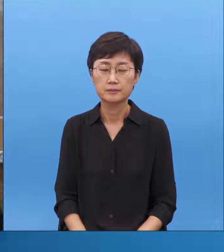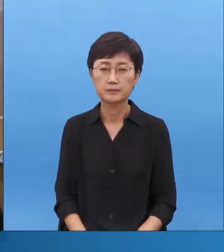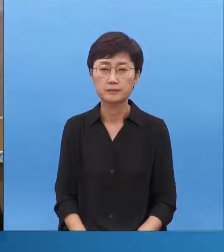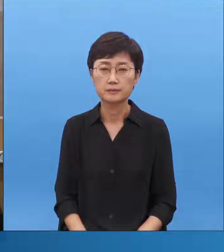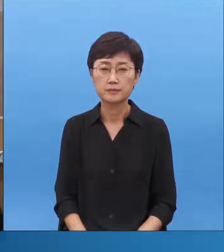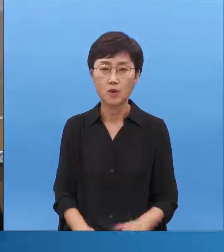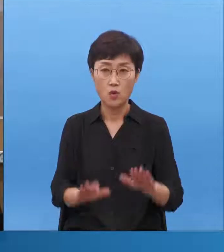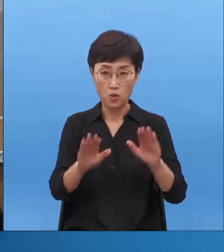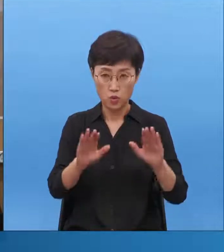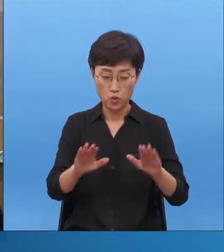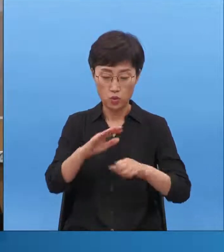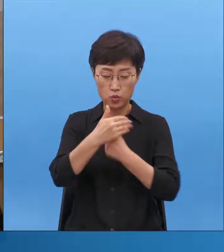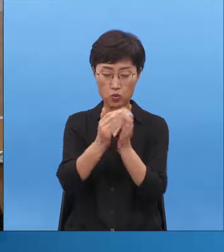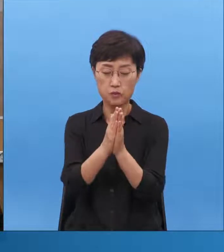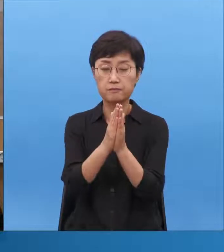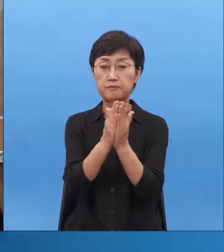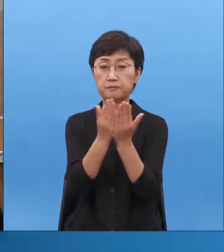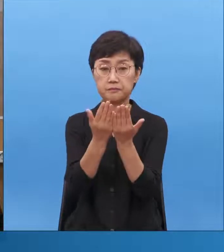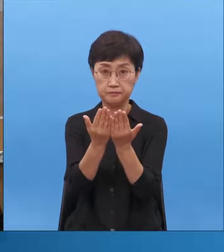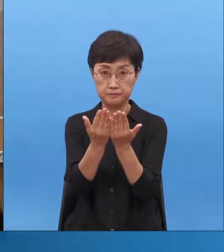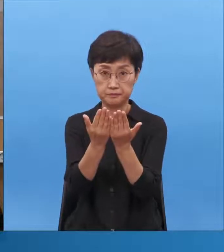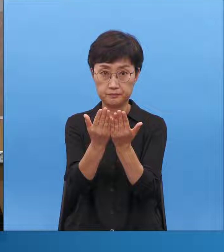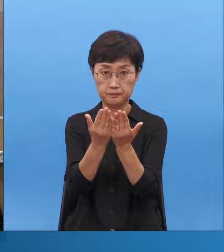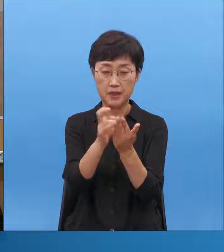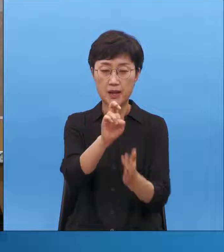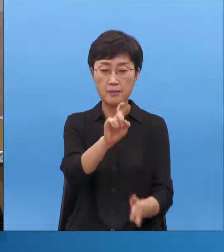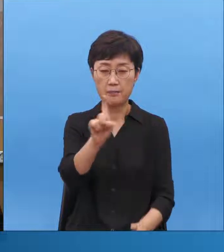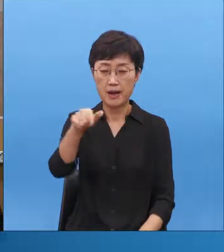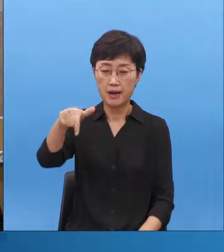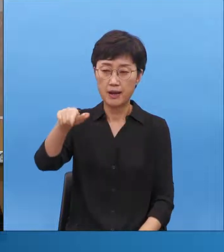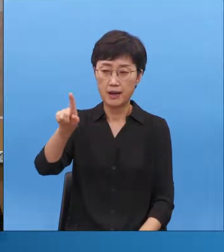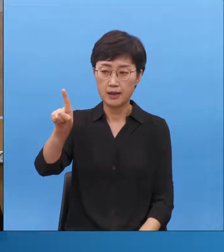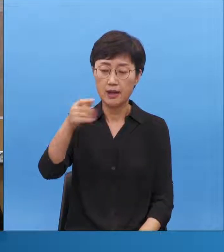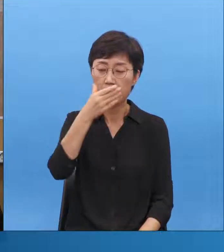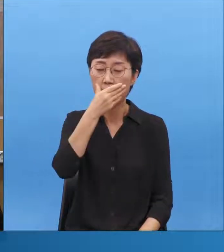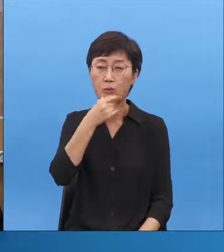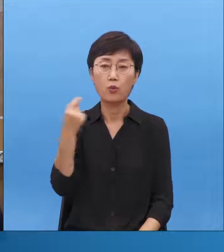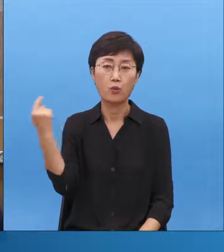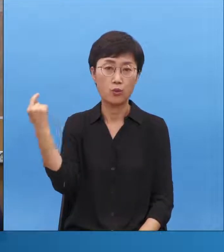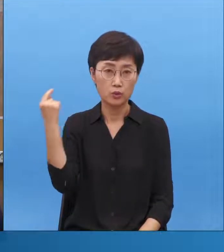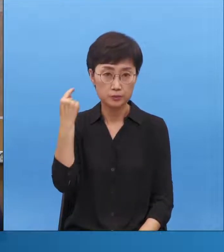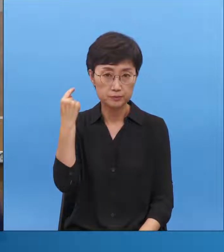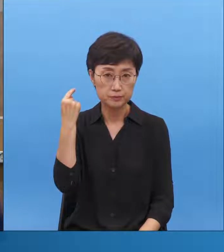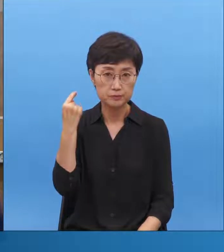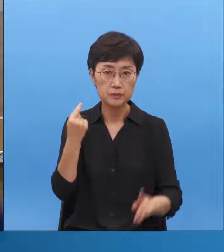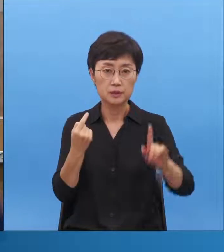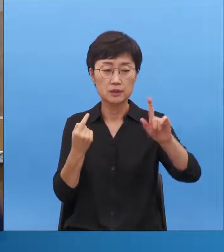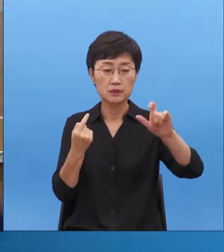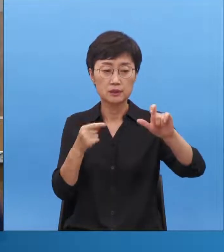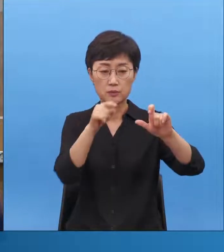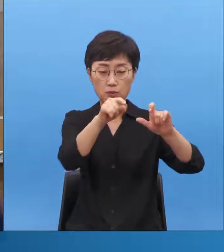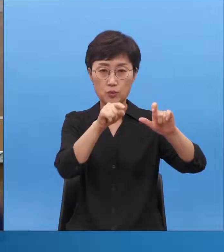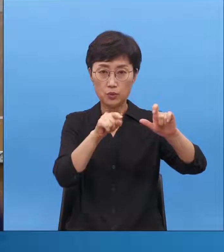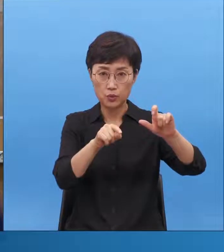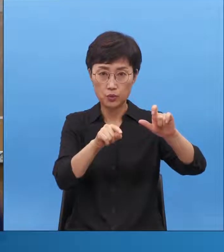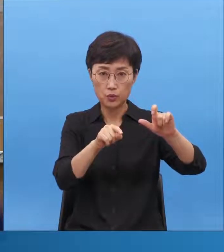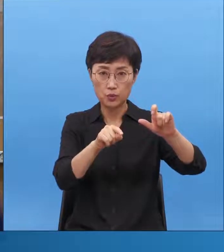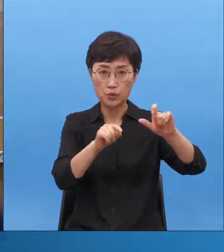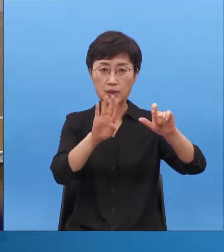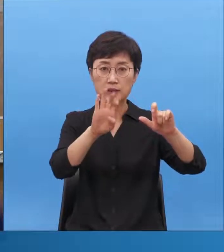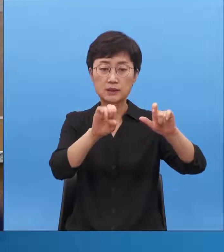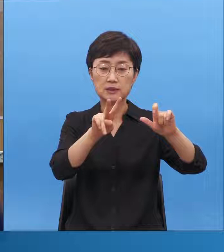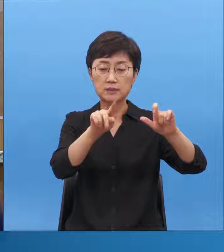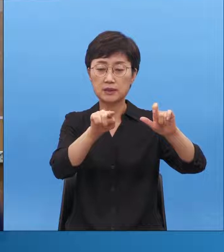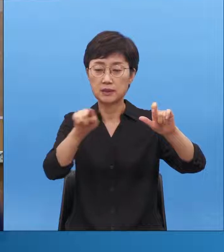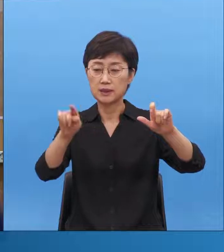이번 주간에 주시는 하나님의 영원한 언약의 말씀은 마가복음 15장 42절에서 47절까지의